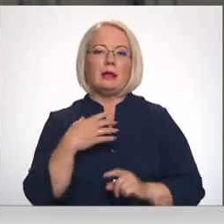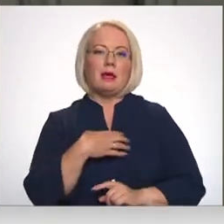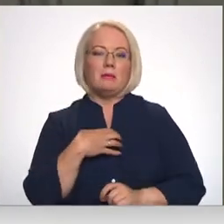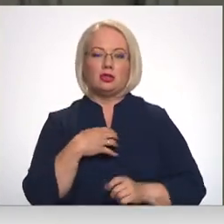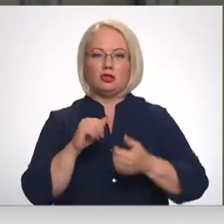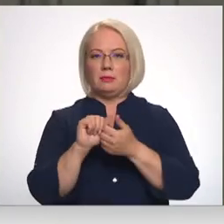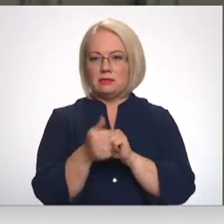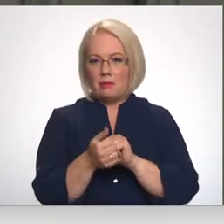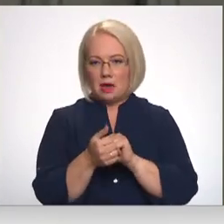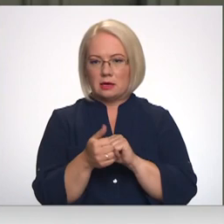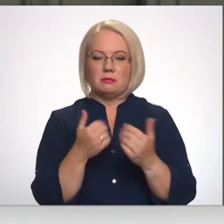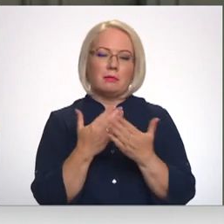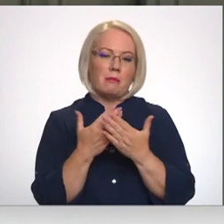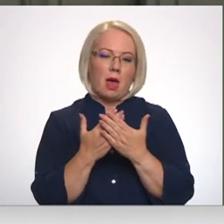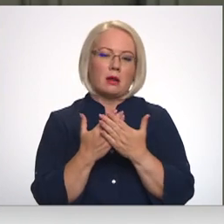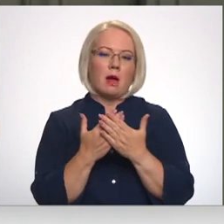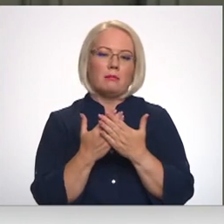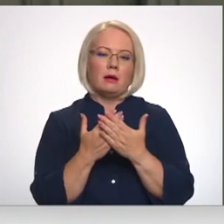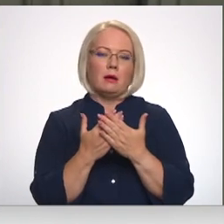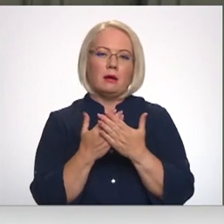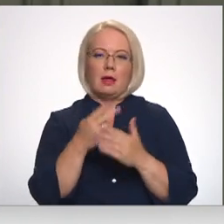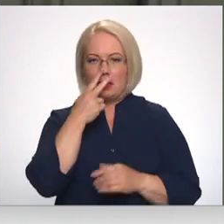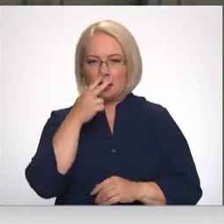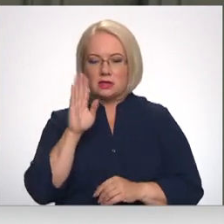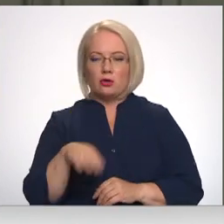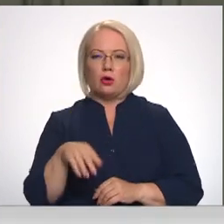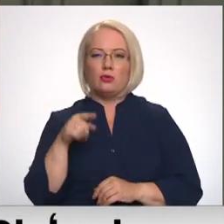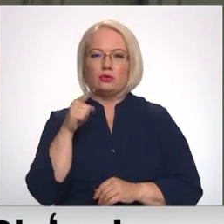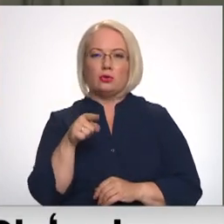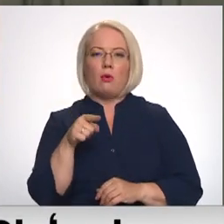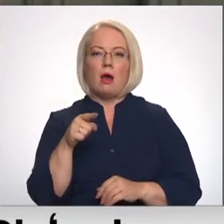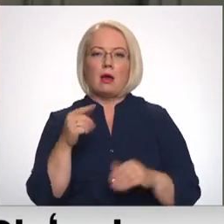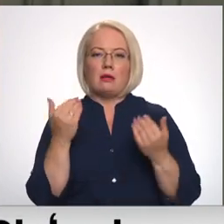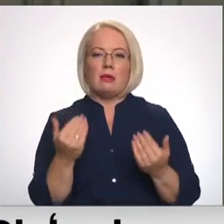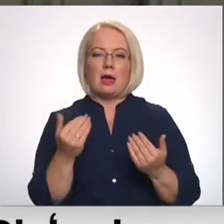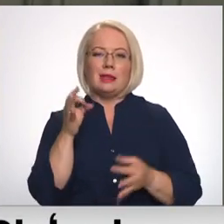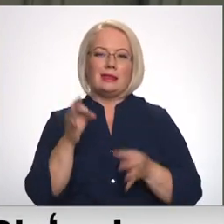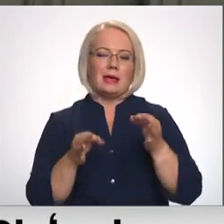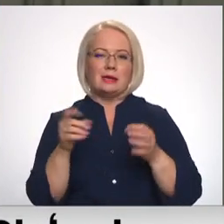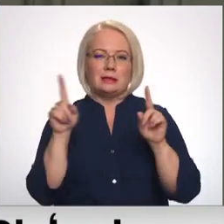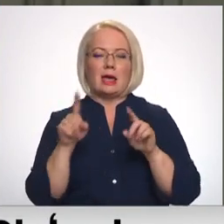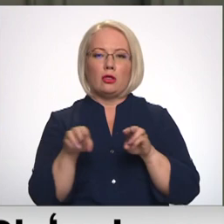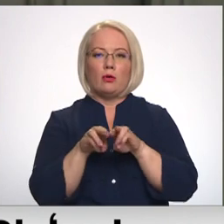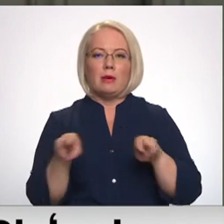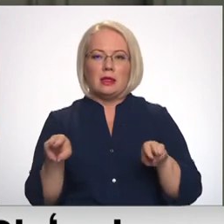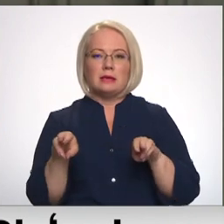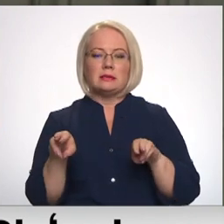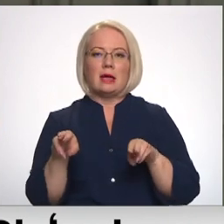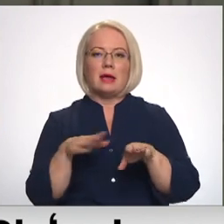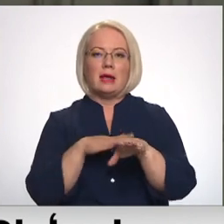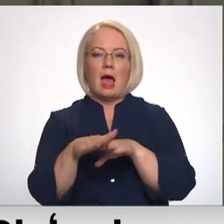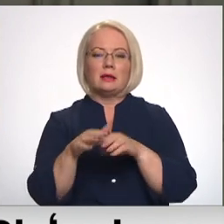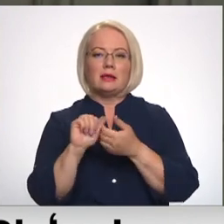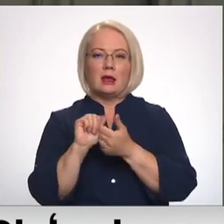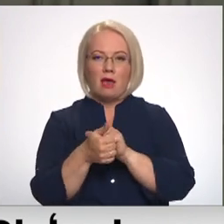izmaiņas, piemēram, neskatoties uz to, ka pašlaik tieslietu ministrija realizē